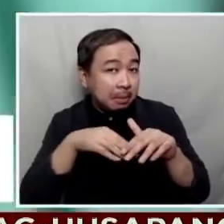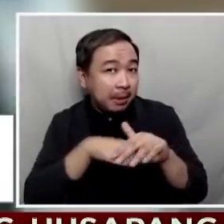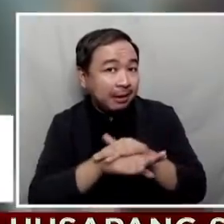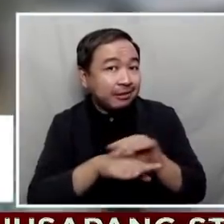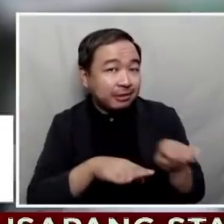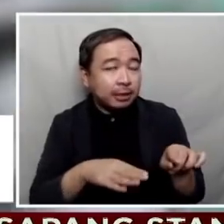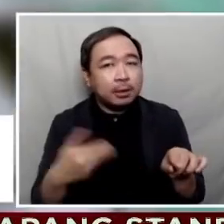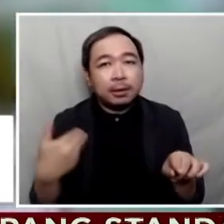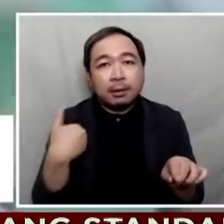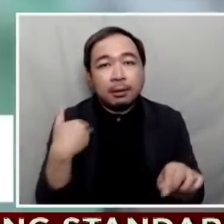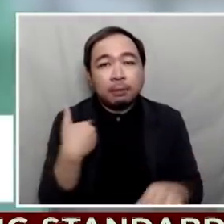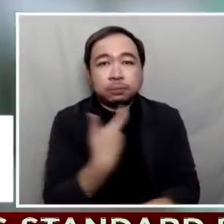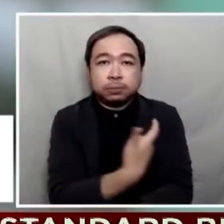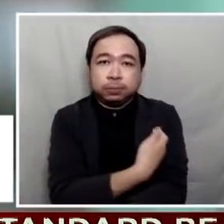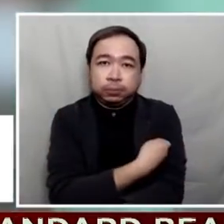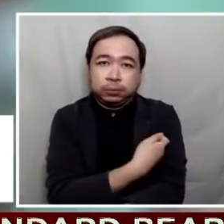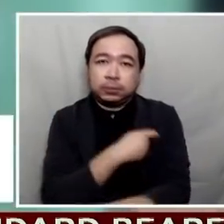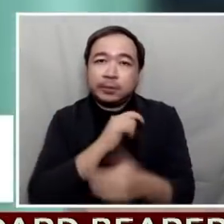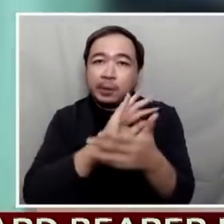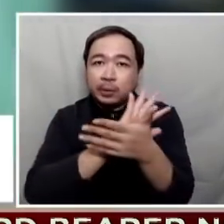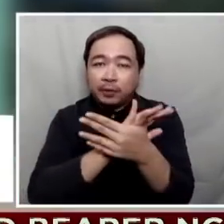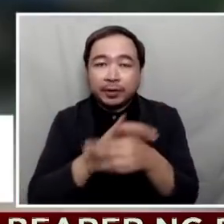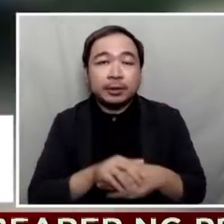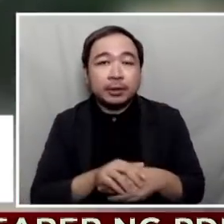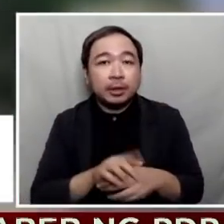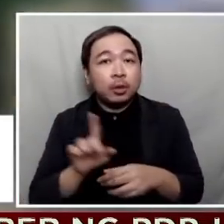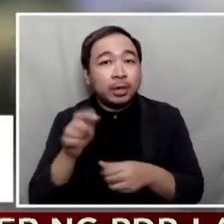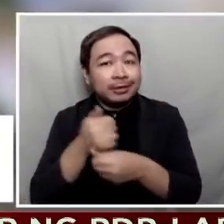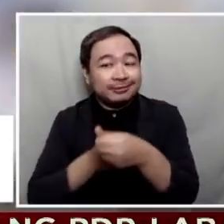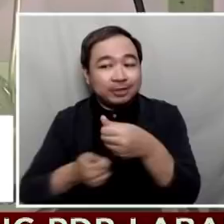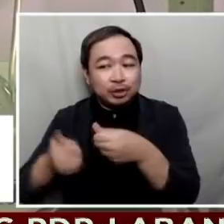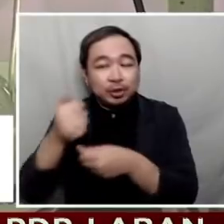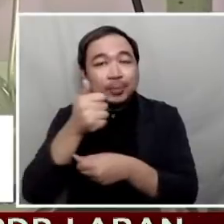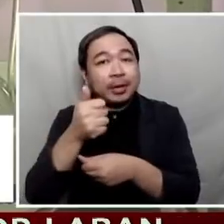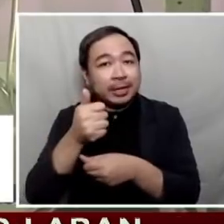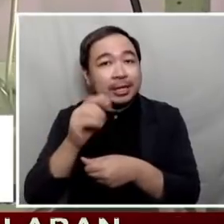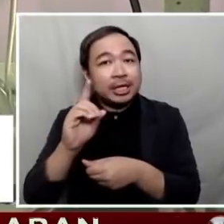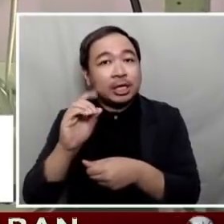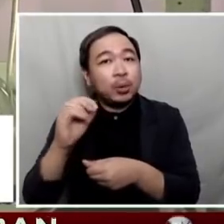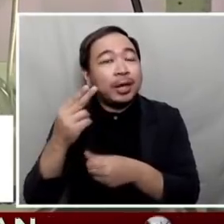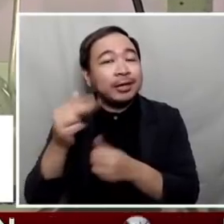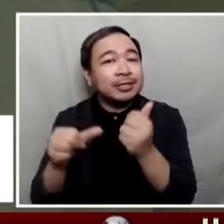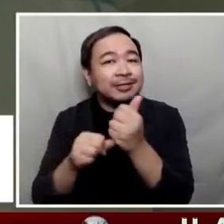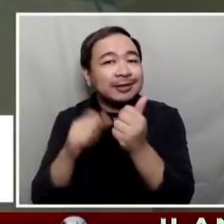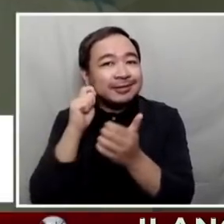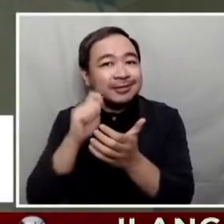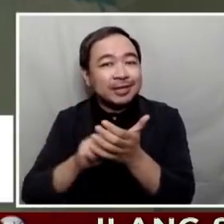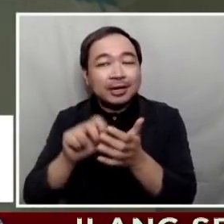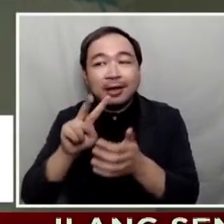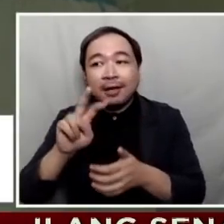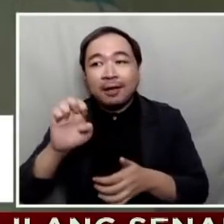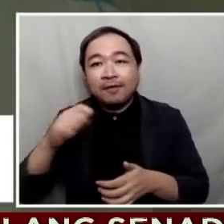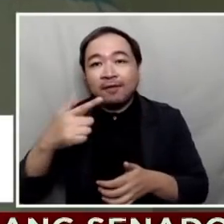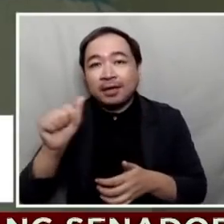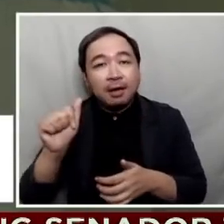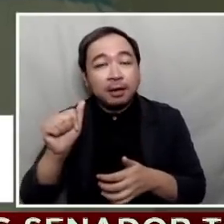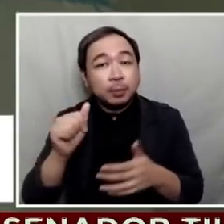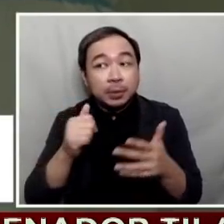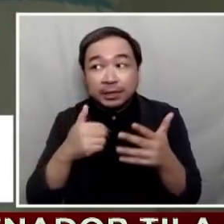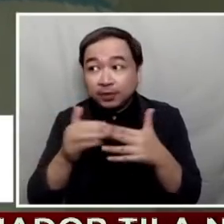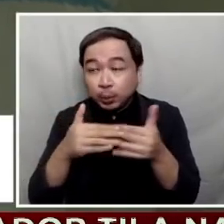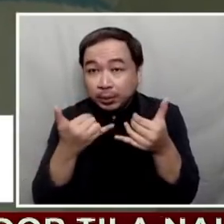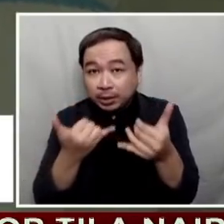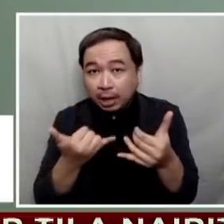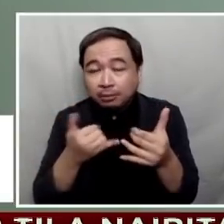bakunado. Samantala, ayon kay Treatment Czar at DOH Undersecretary Leopoldo Vega, bagamat tumataas ang mga kaso